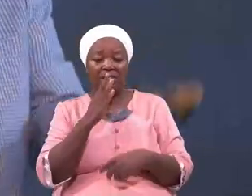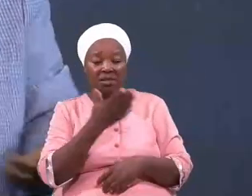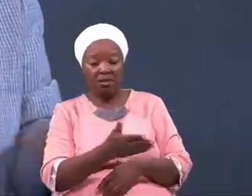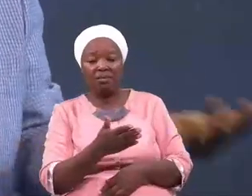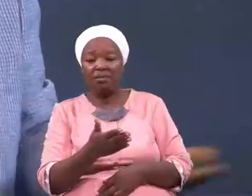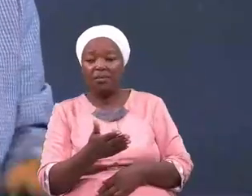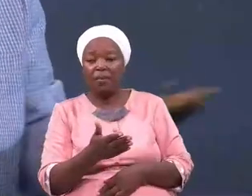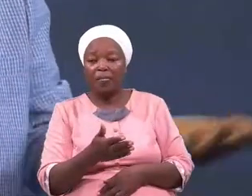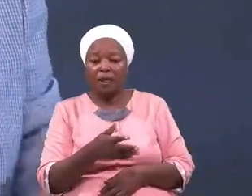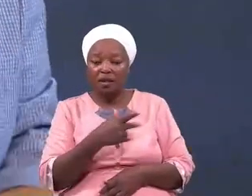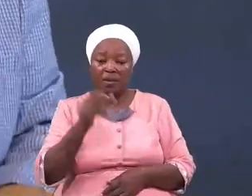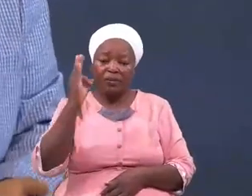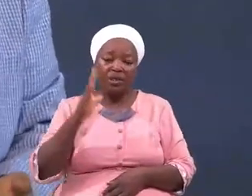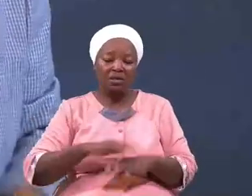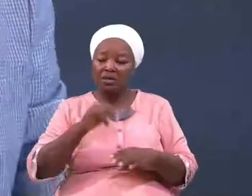demeure là-bas.